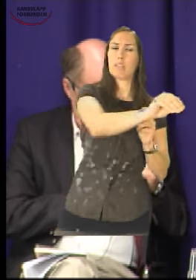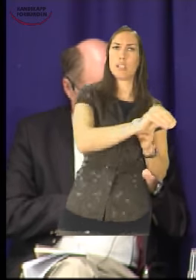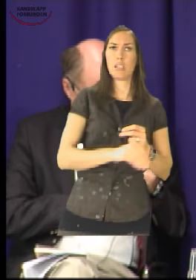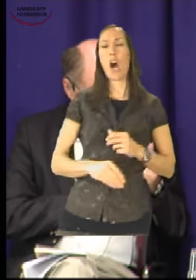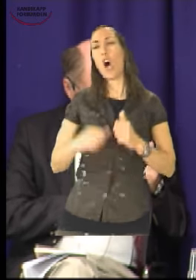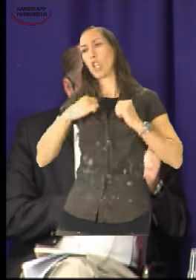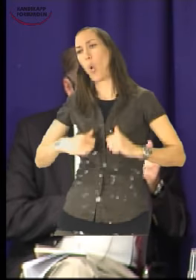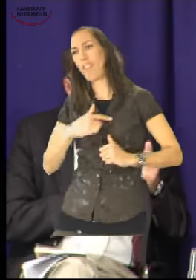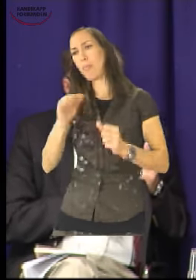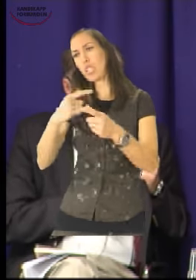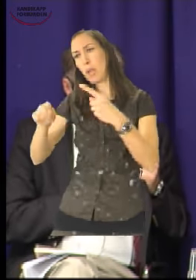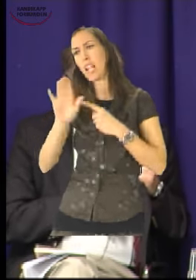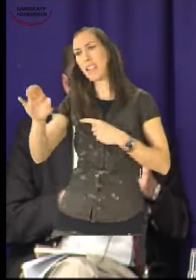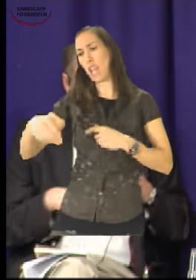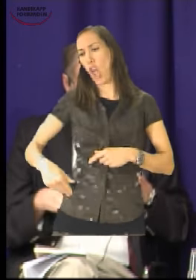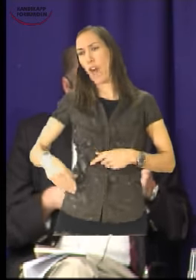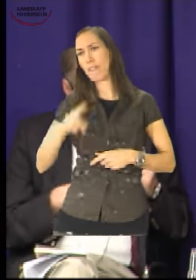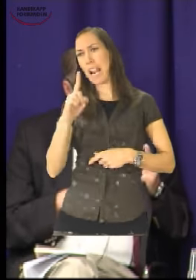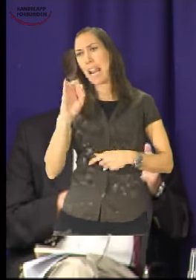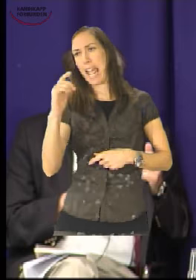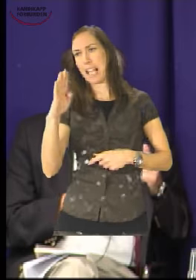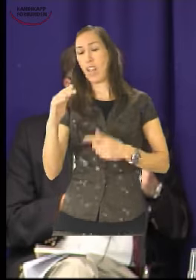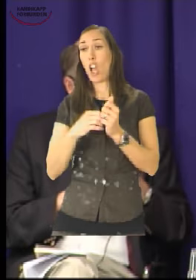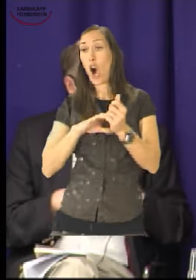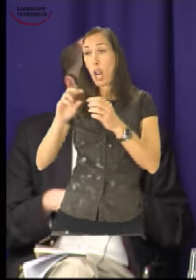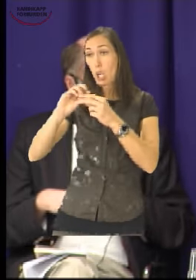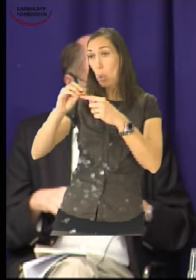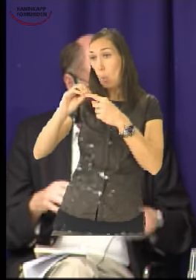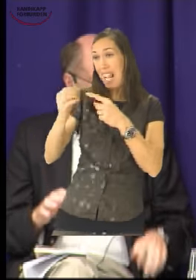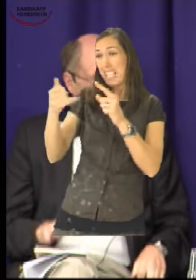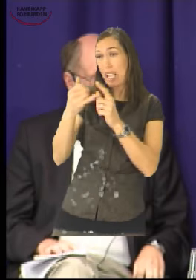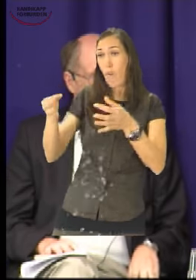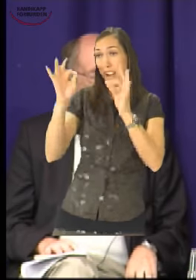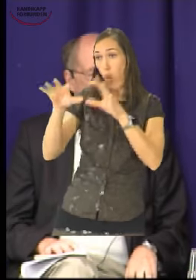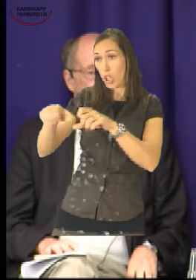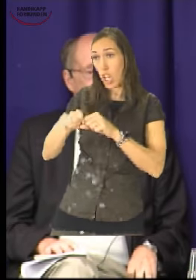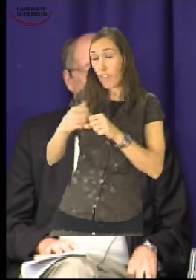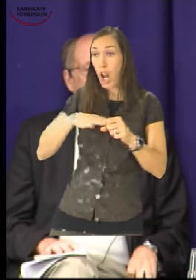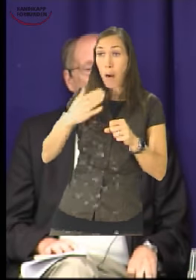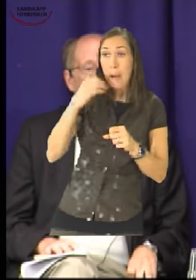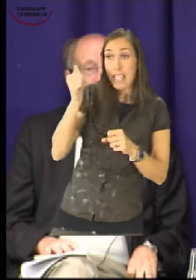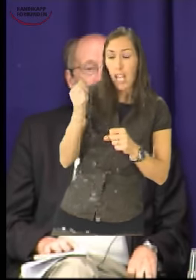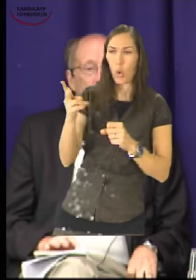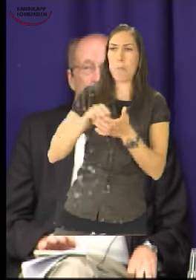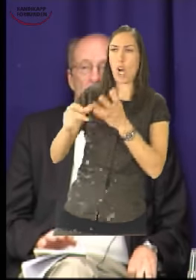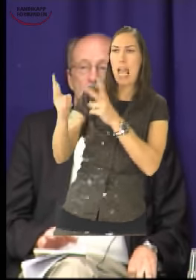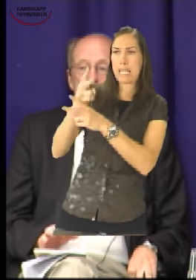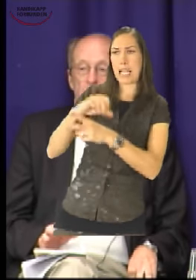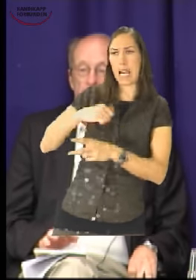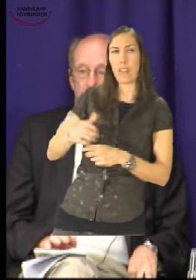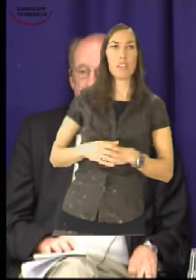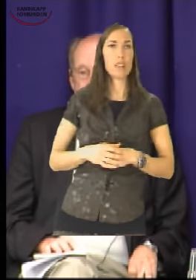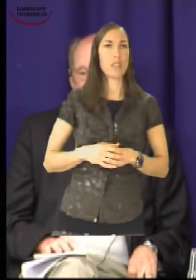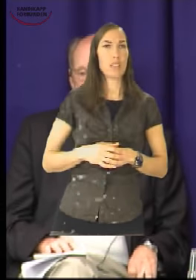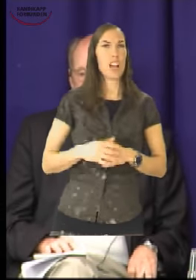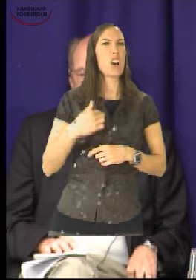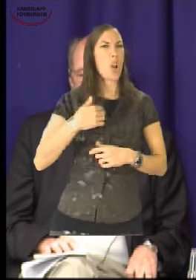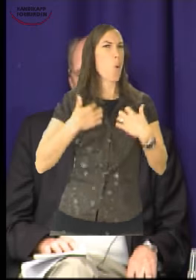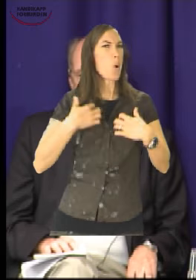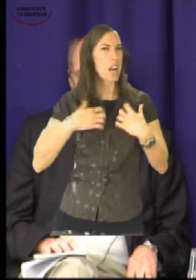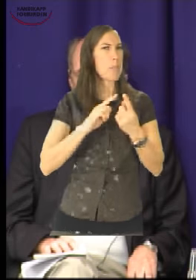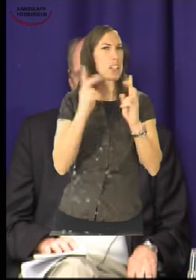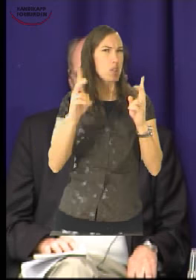måste byta din höftled. Här har vi höftledskulan som ingår i det offentliga åtagandet. Vill du ha en bättre får du betala extra. Jag är väldigt, väldigt rädd för en